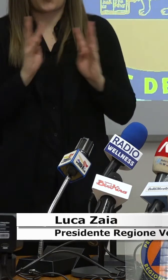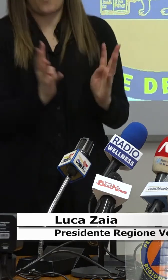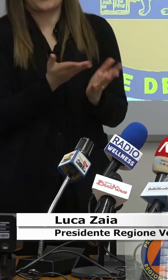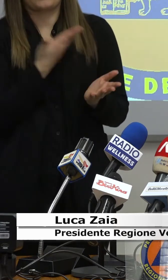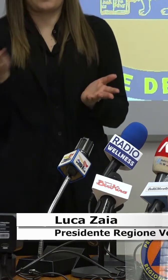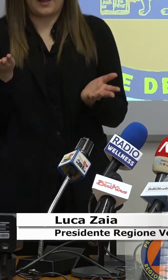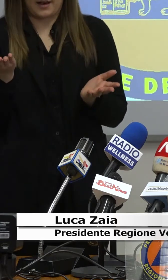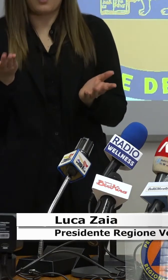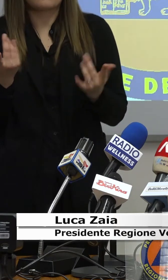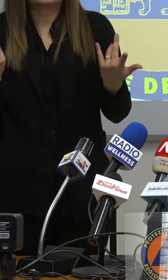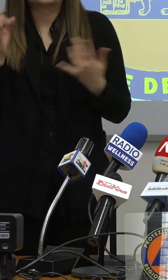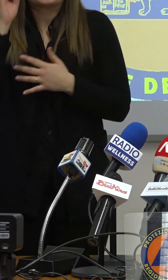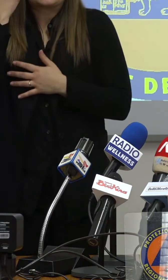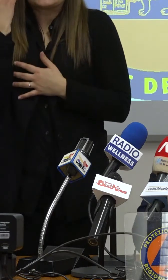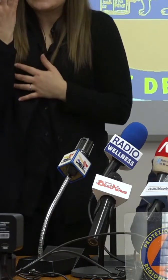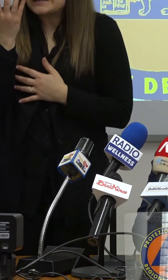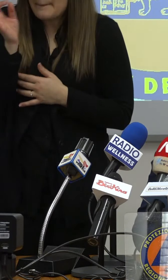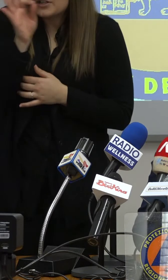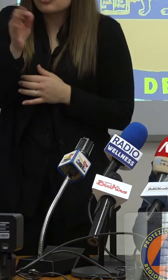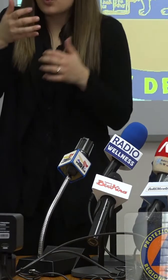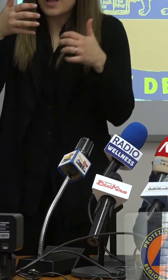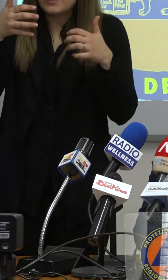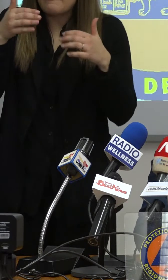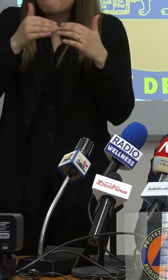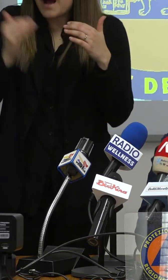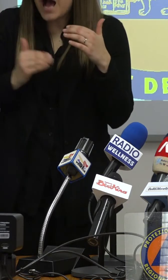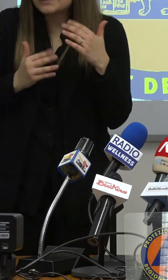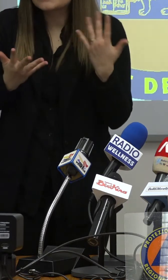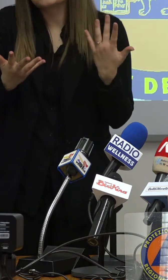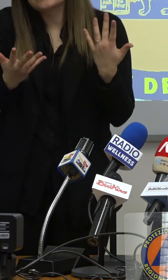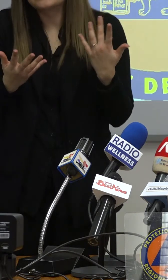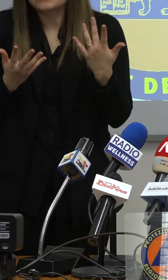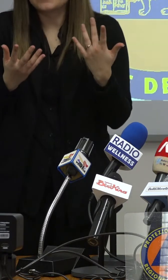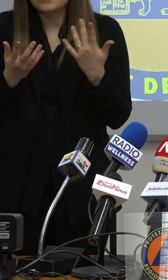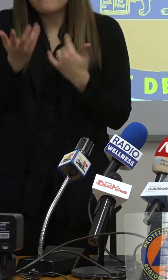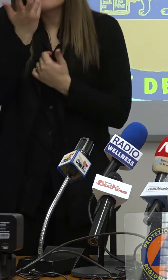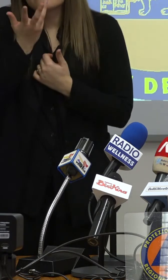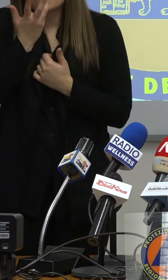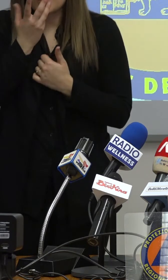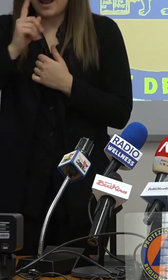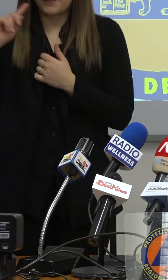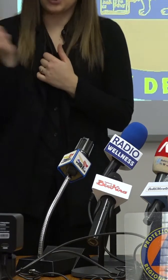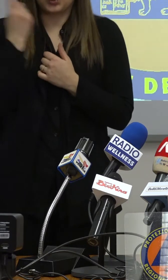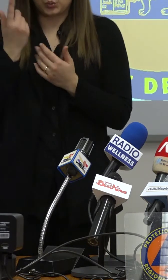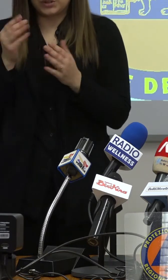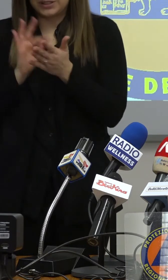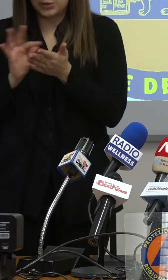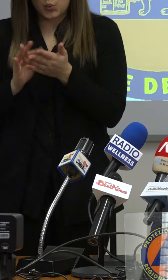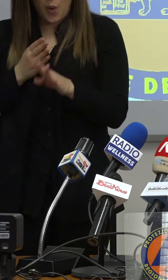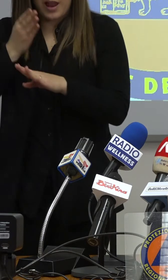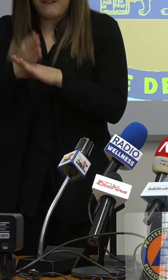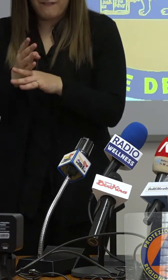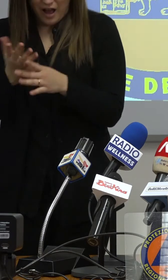bassa e quindi punti sul fatto che tutti restino a scuola. È un po' come il pooling nei tamponi,